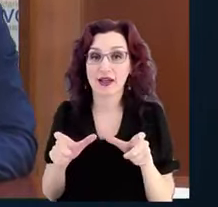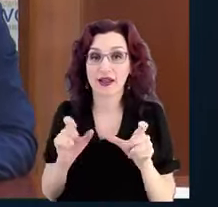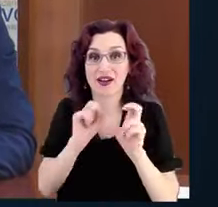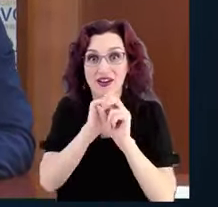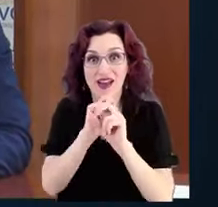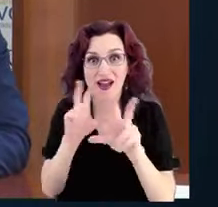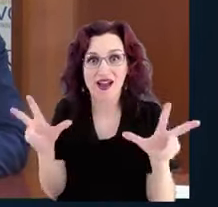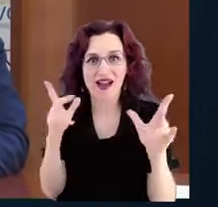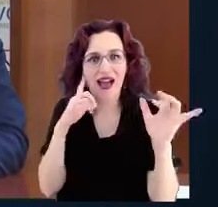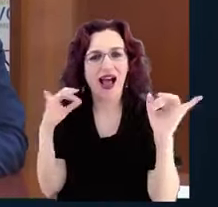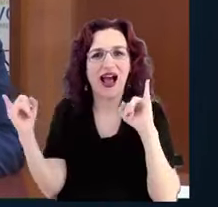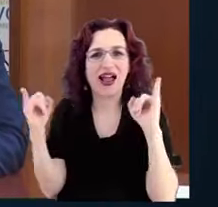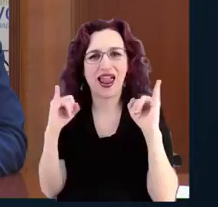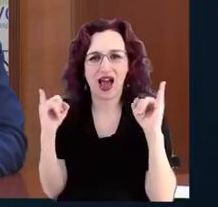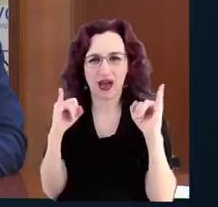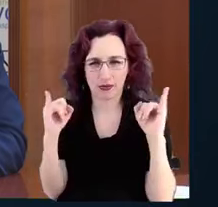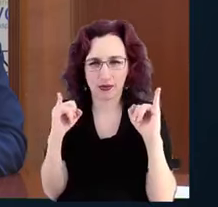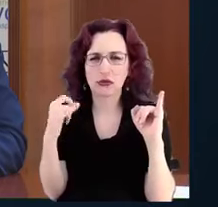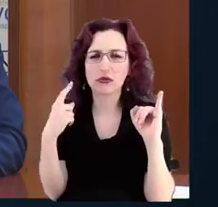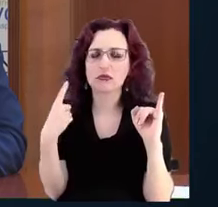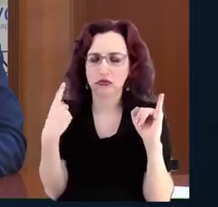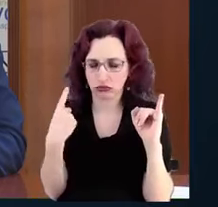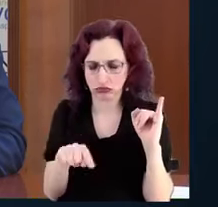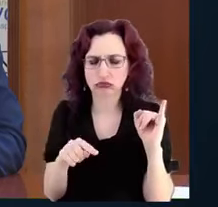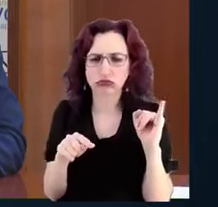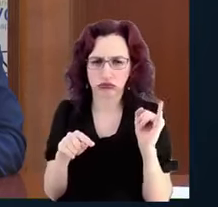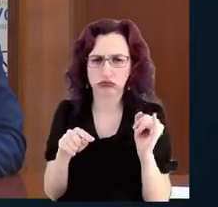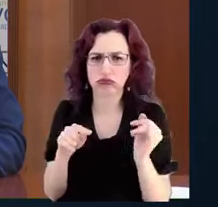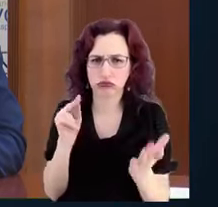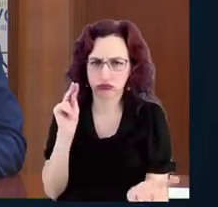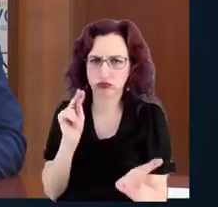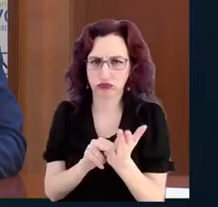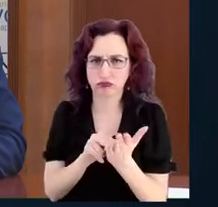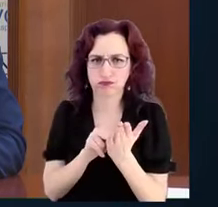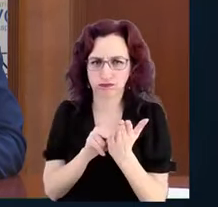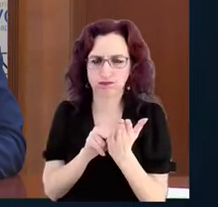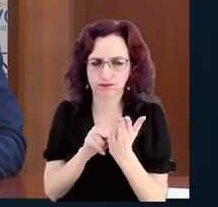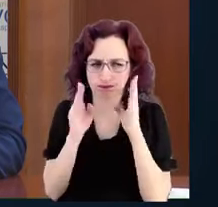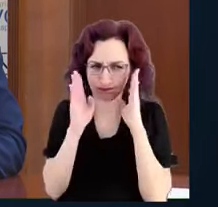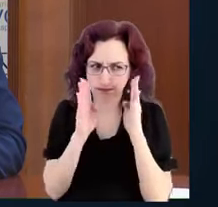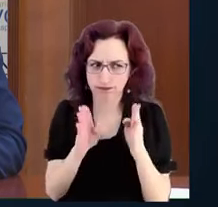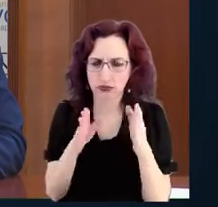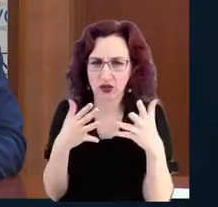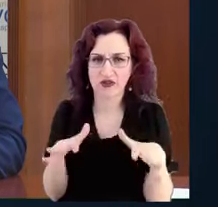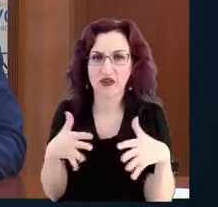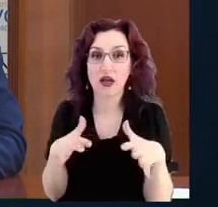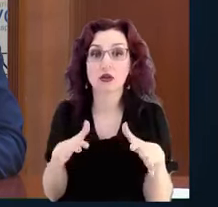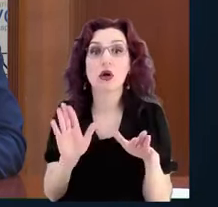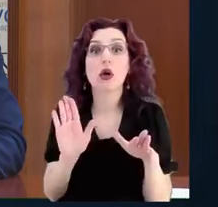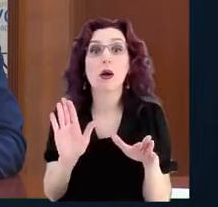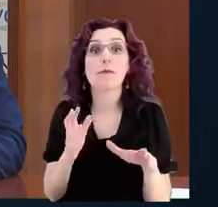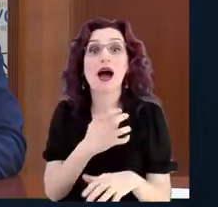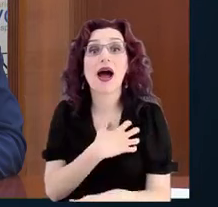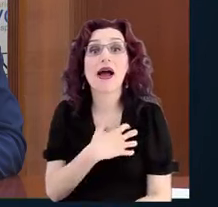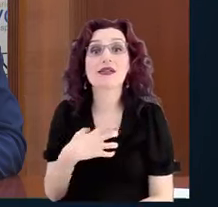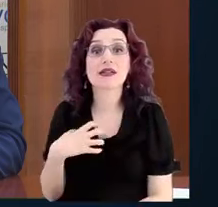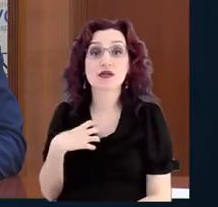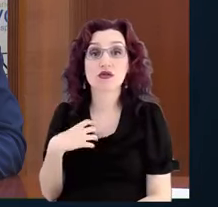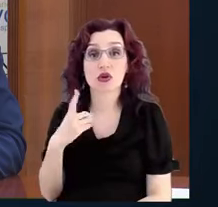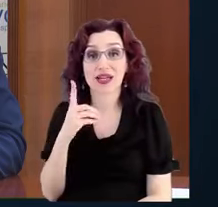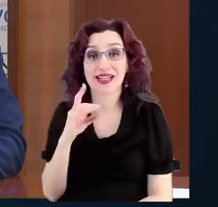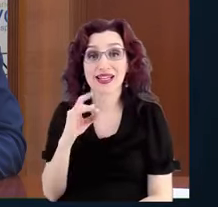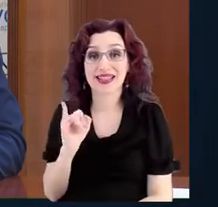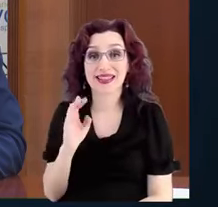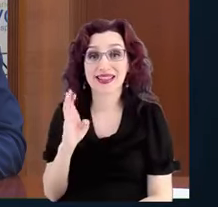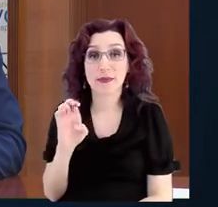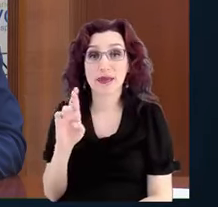confermo che il fenomeno è stato registrato ma come diceva prima l'assessore di berardino dobbiamo in qualche modo non solo